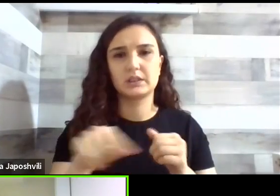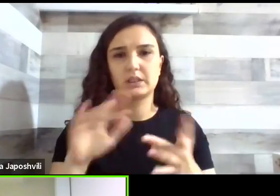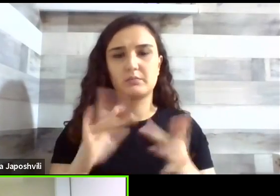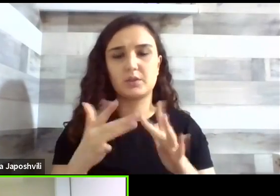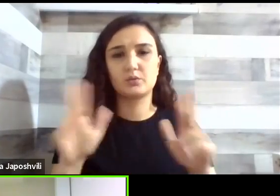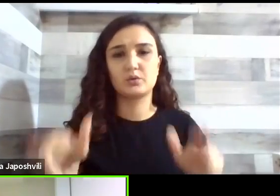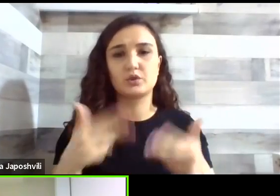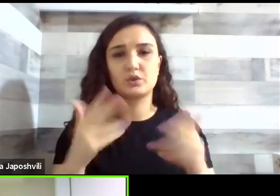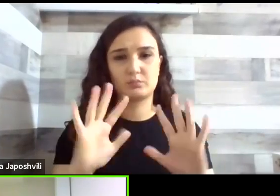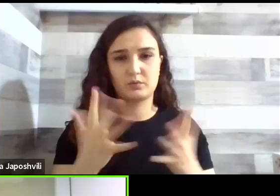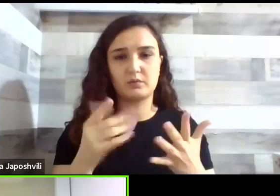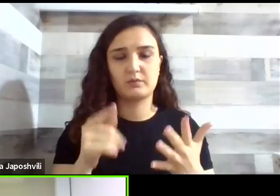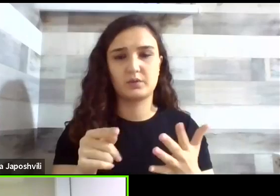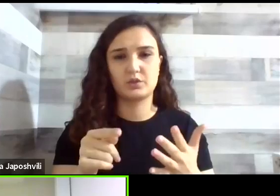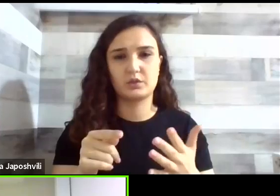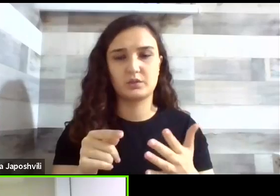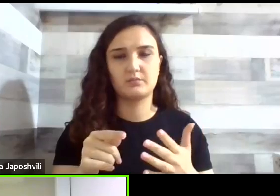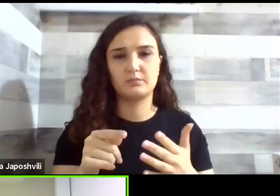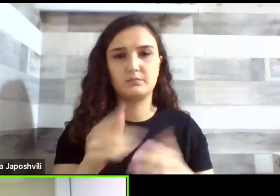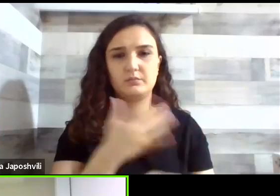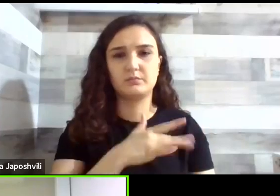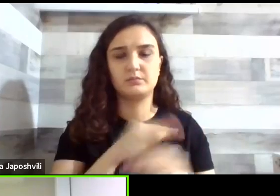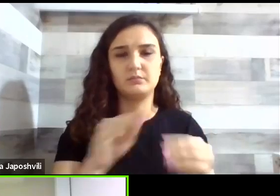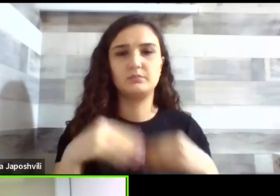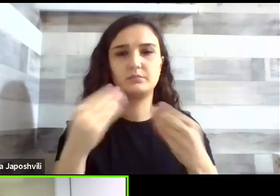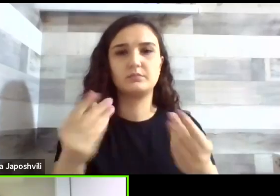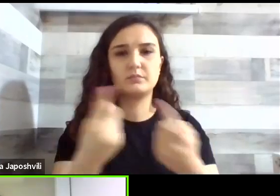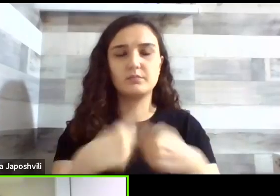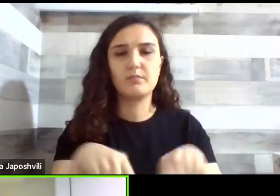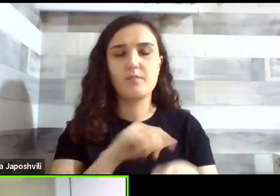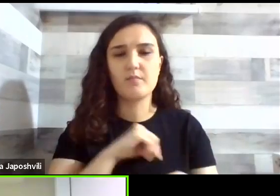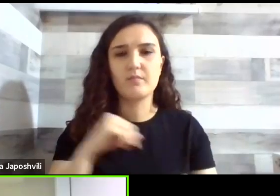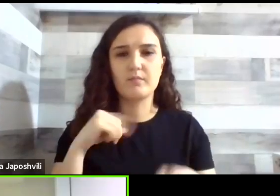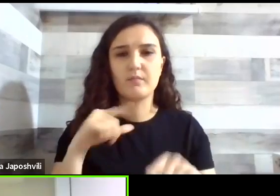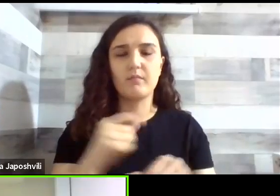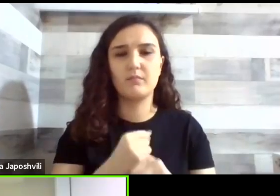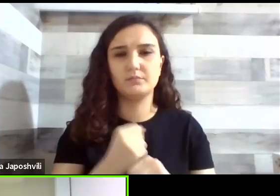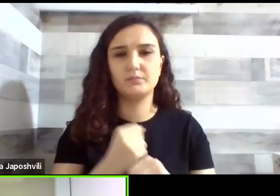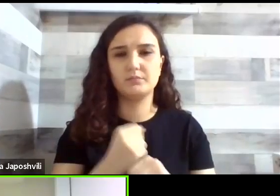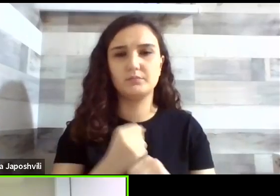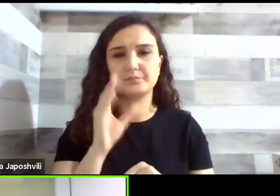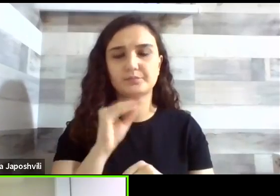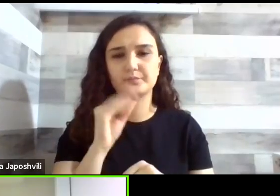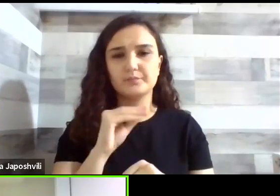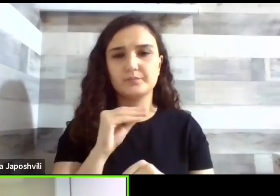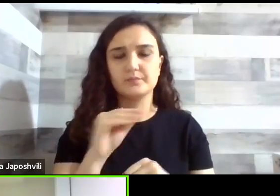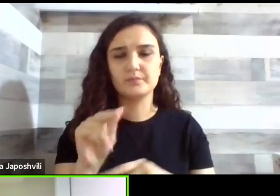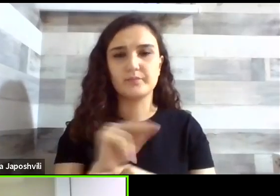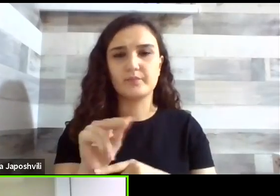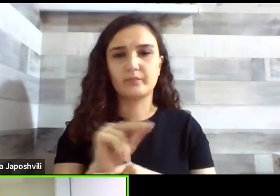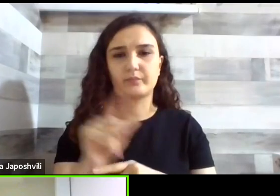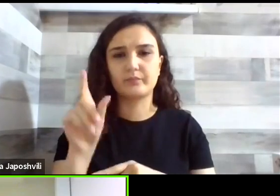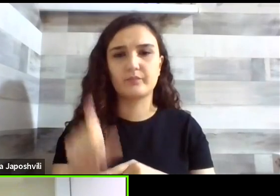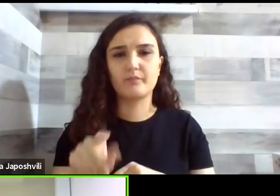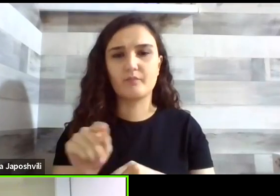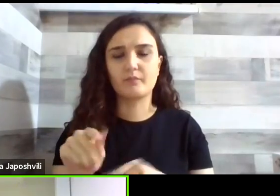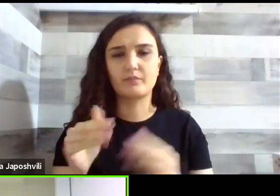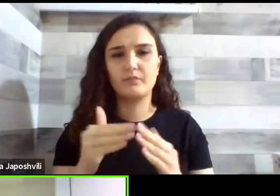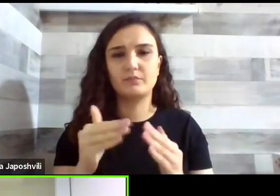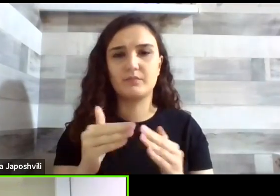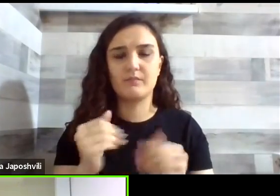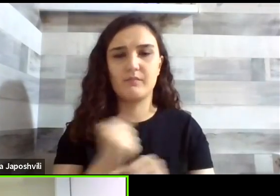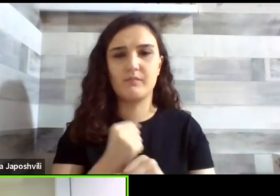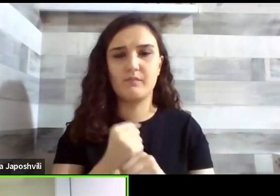შემთხვევაში, ნუ სერვისის მიმწოდებელი ორგანიზაცია თავად ამას უზრუნველყოფს, მაგრამ როდესაც თერაპევტი თქვა სახლიდან